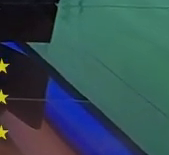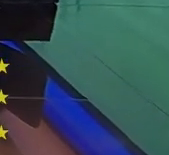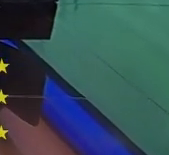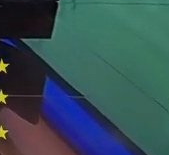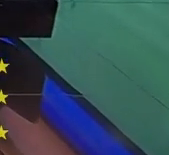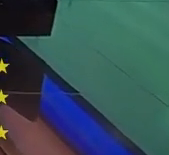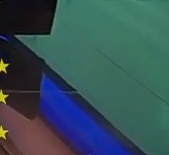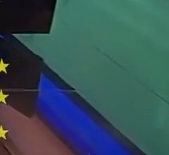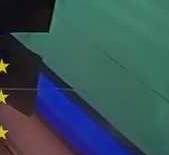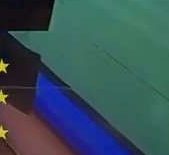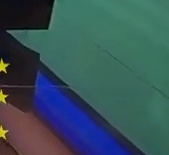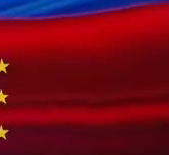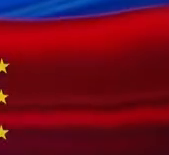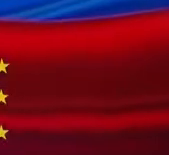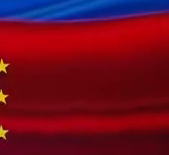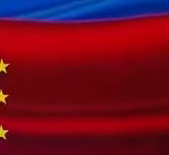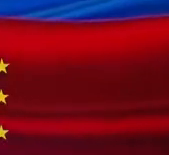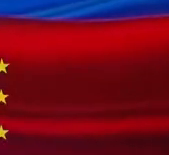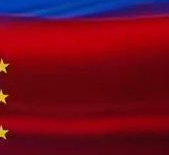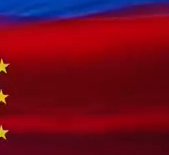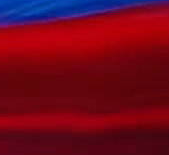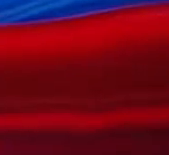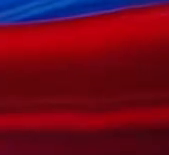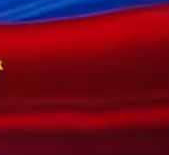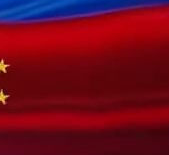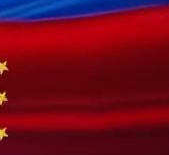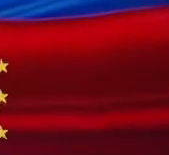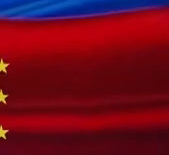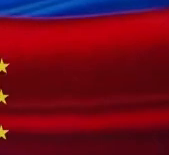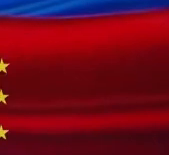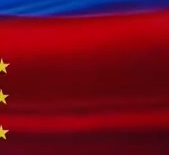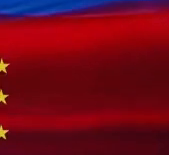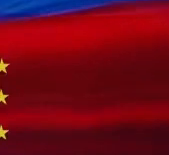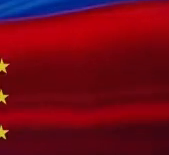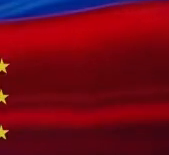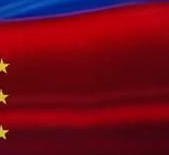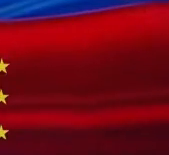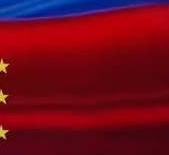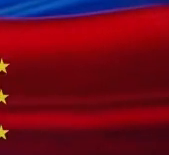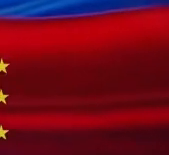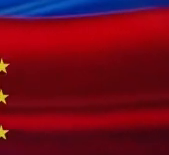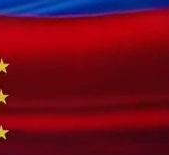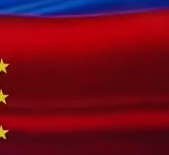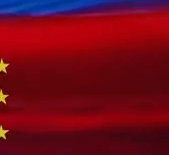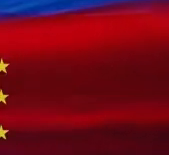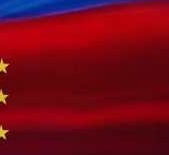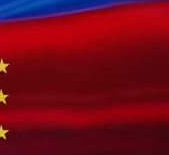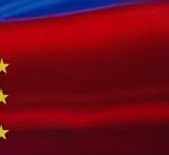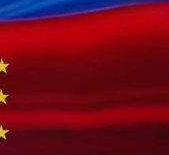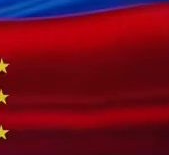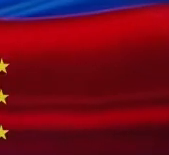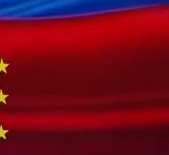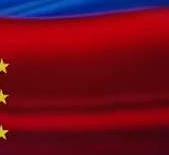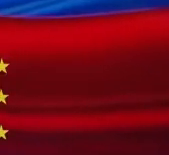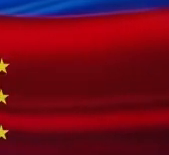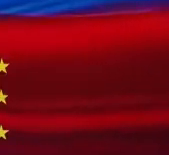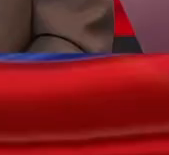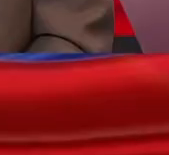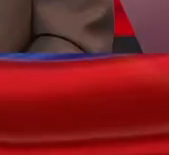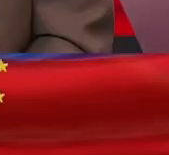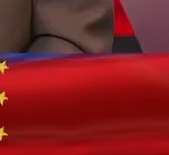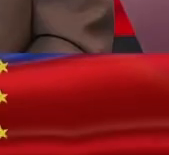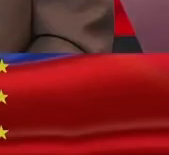of Education noong January na magpapalabas sila ng mas pinabuting version itong ating K-12 sa Basic Education